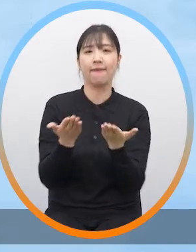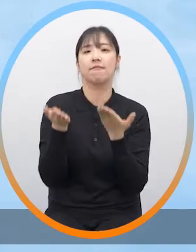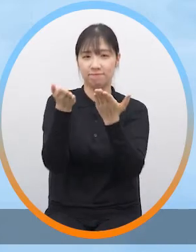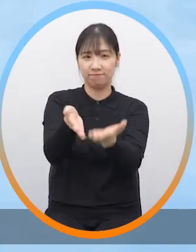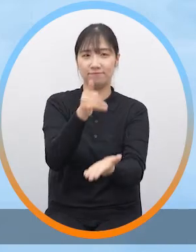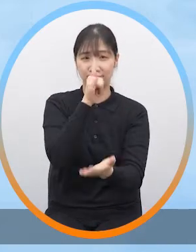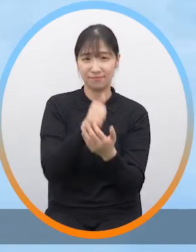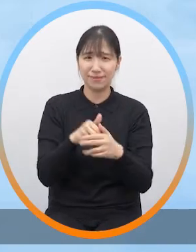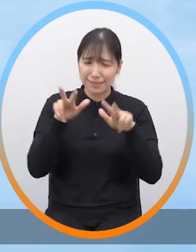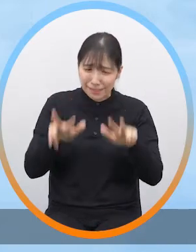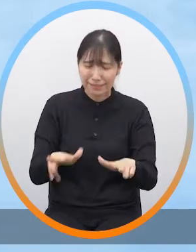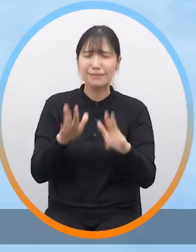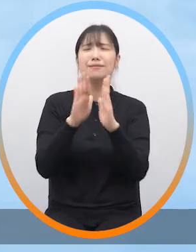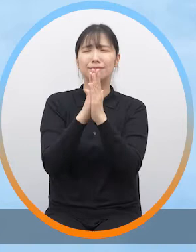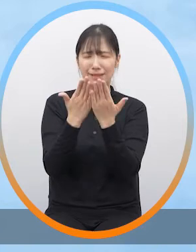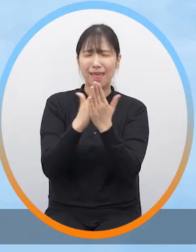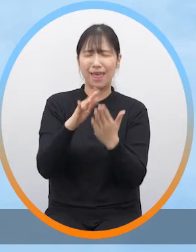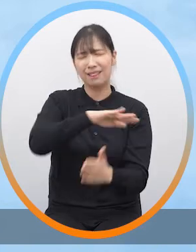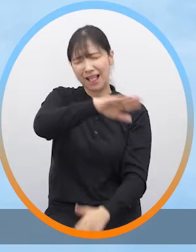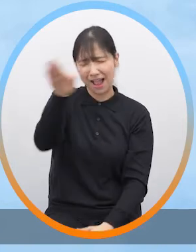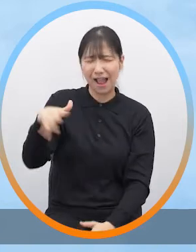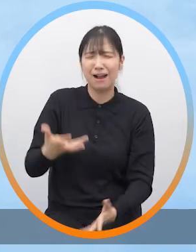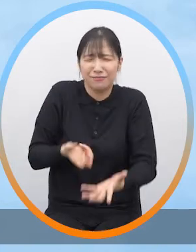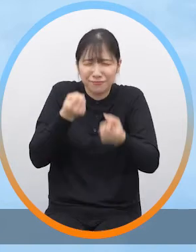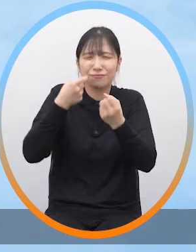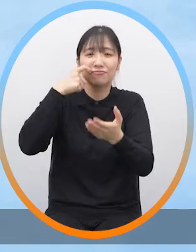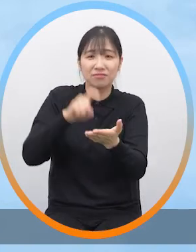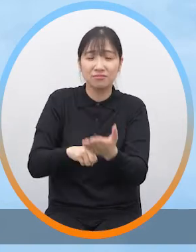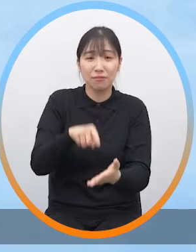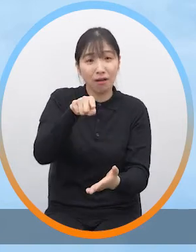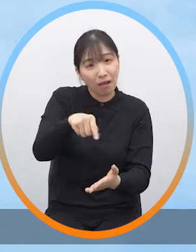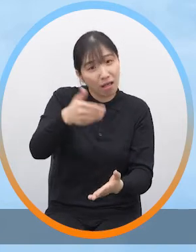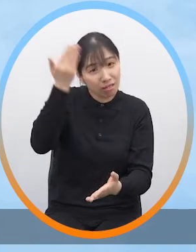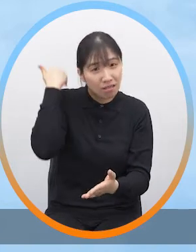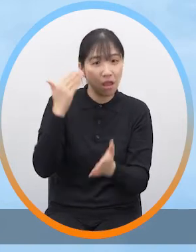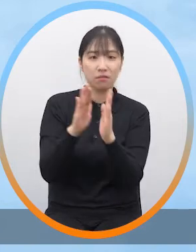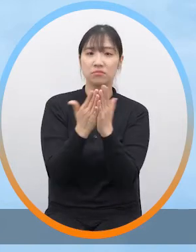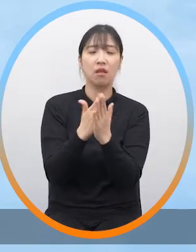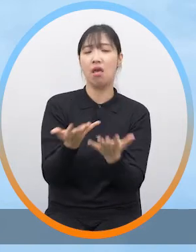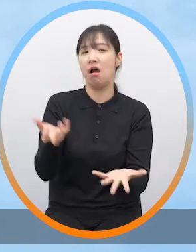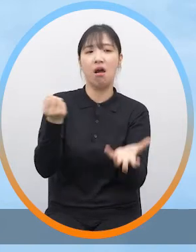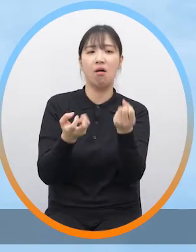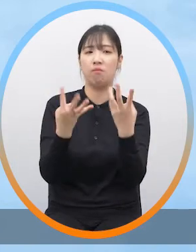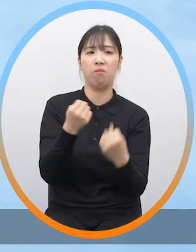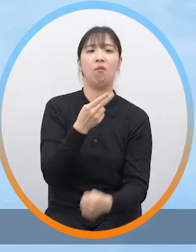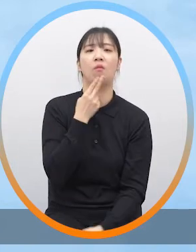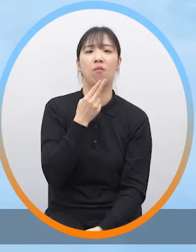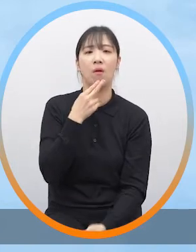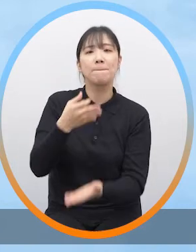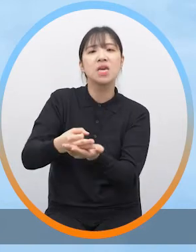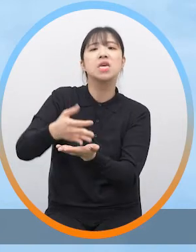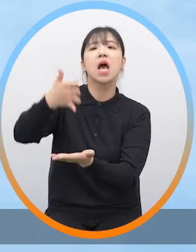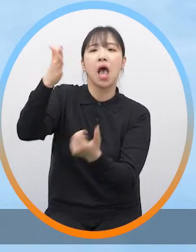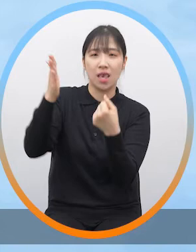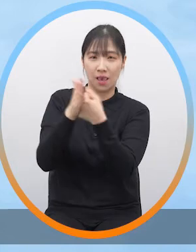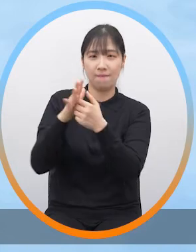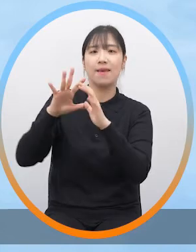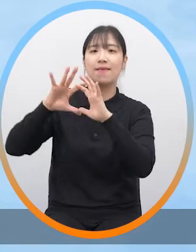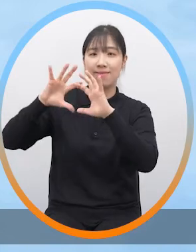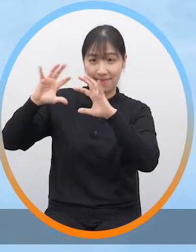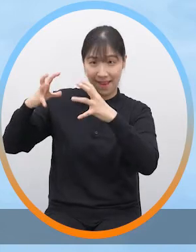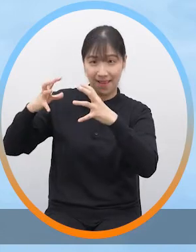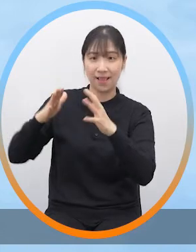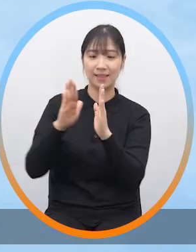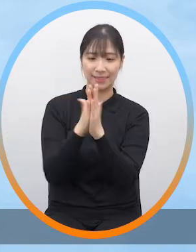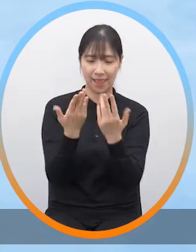보내줍니다. 지금은 책이 흔하지만 그 당시에는 이 책을 갖고 있지 못해요. 많은 사람들이 비싸고. 그래서